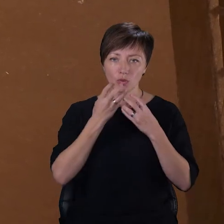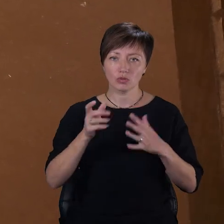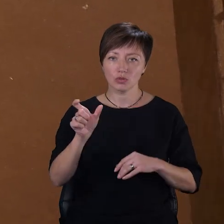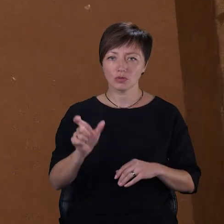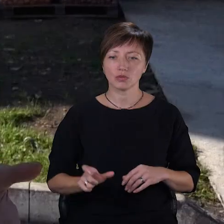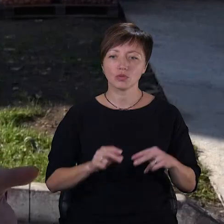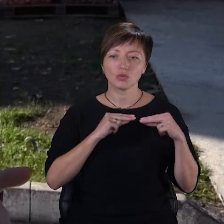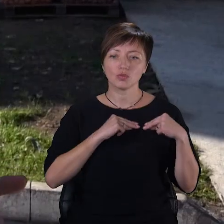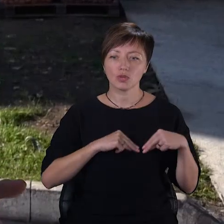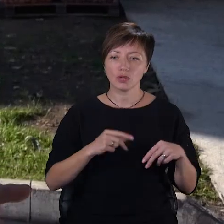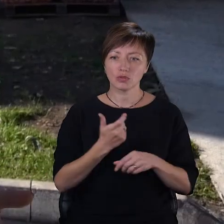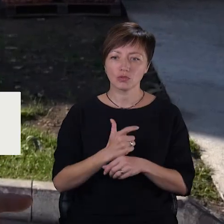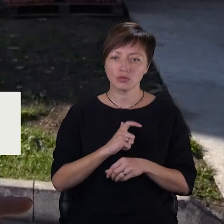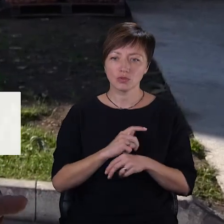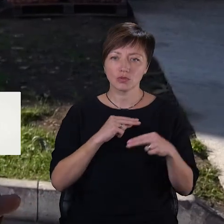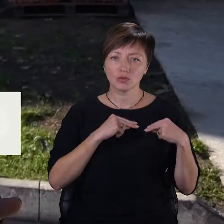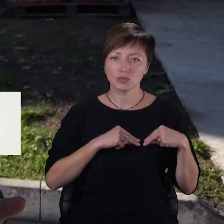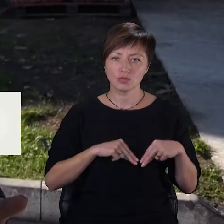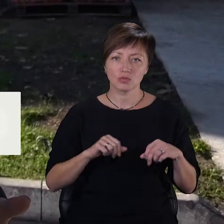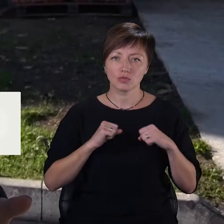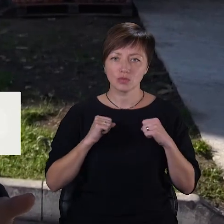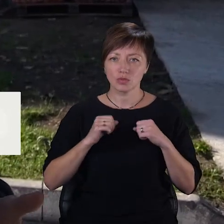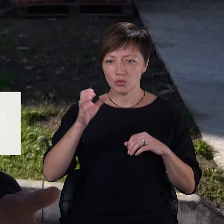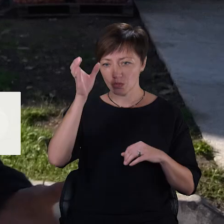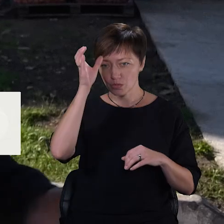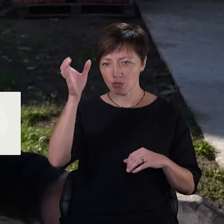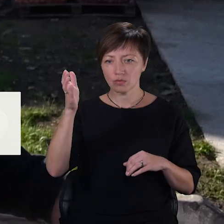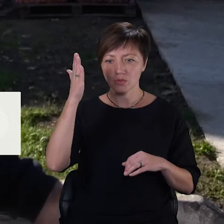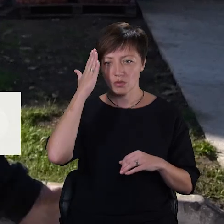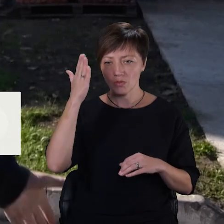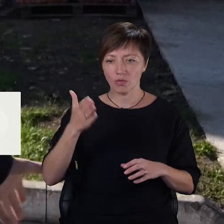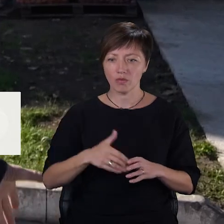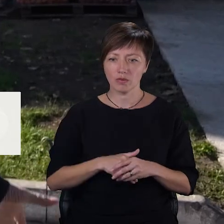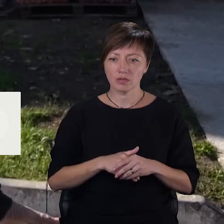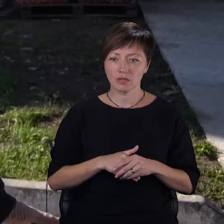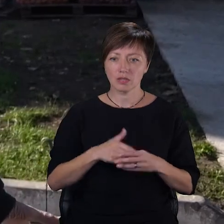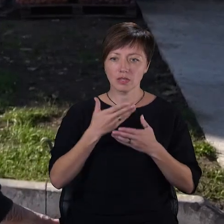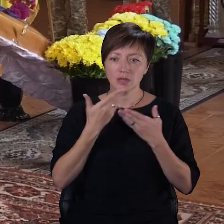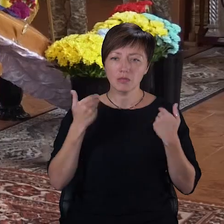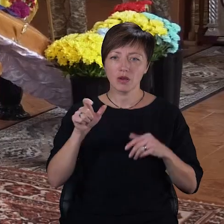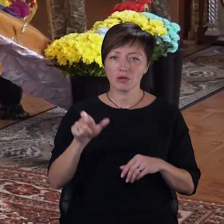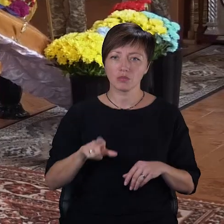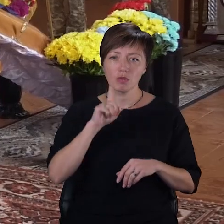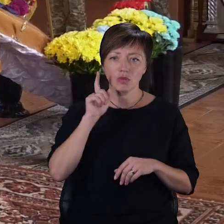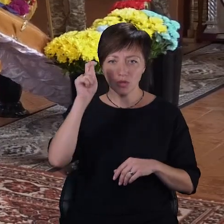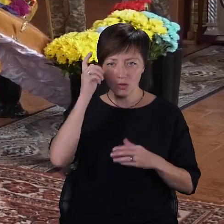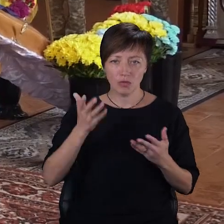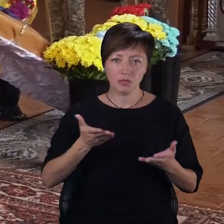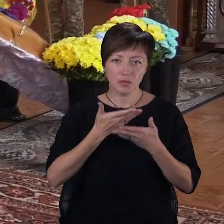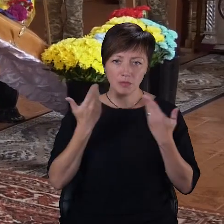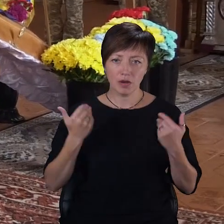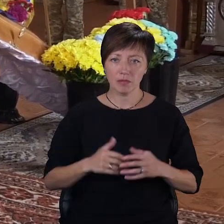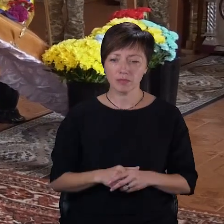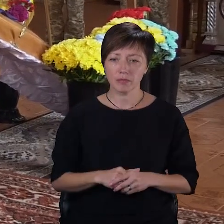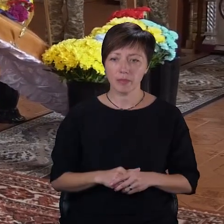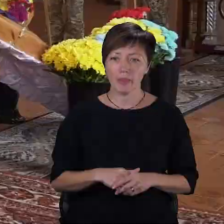людина. Трудящий дуже, трудолюбивий, розумний, толковий. Нема людини. Молодий хлопець. Нема.